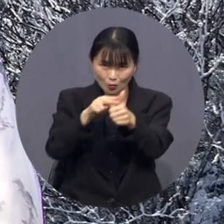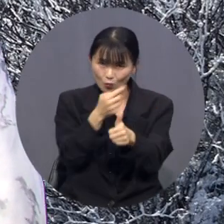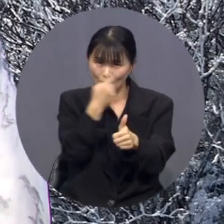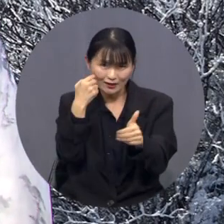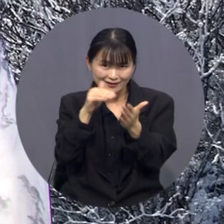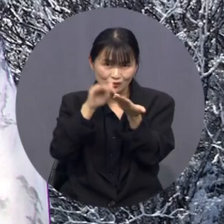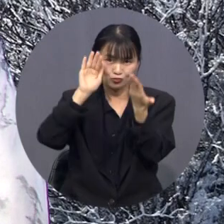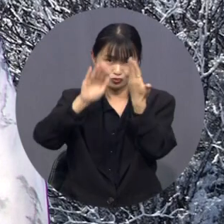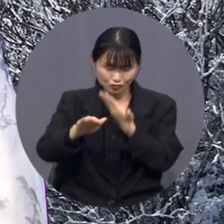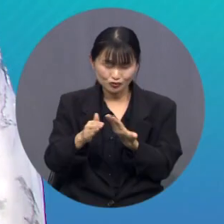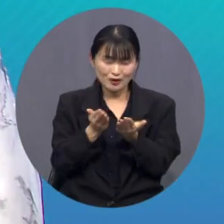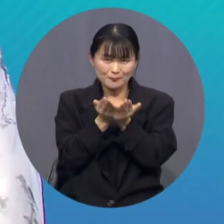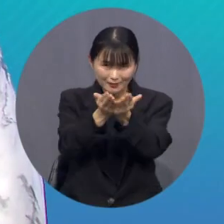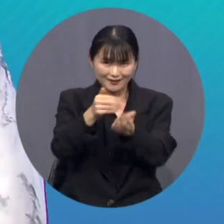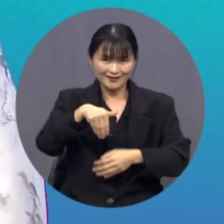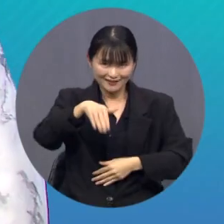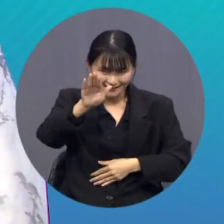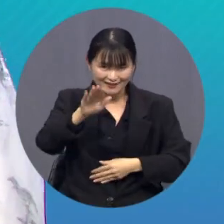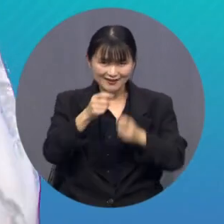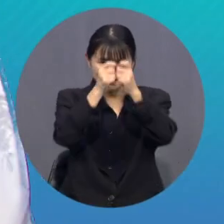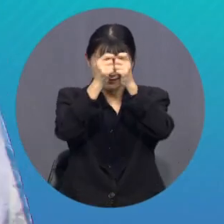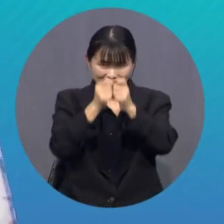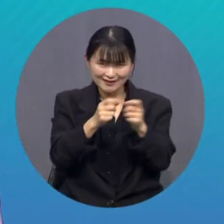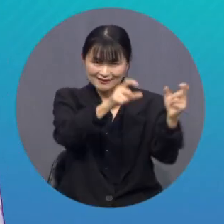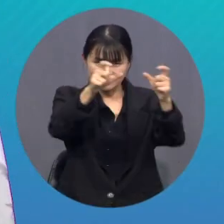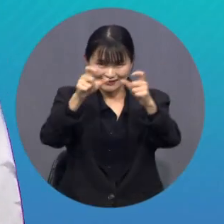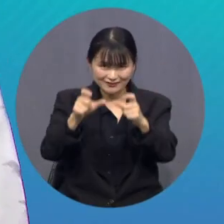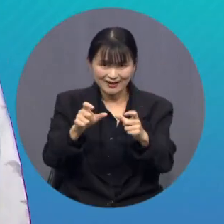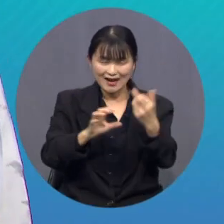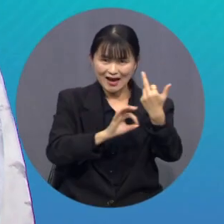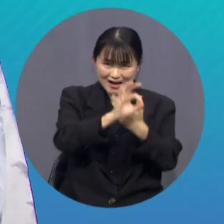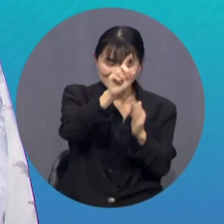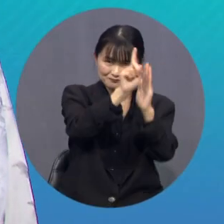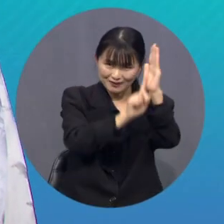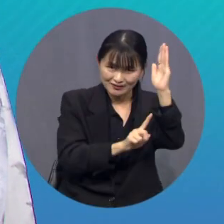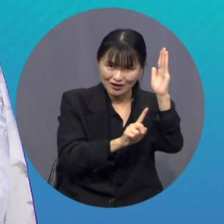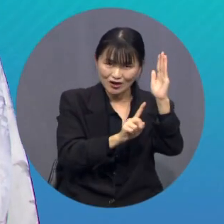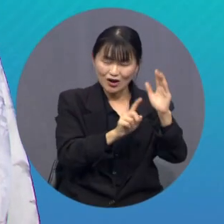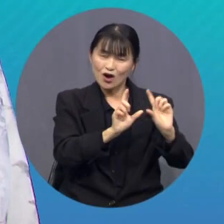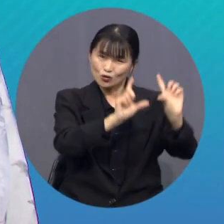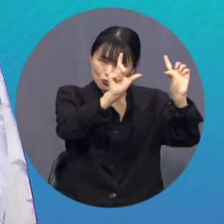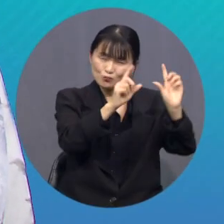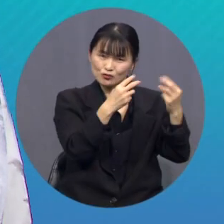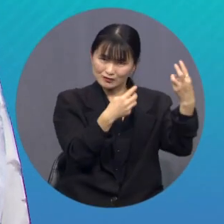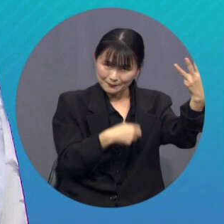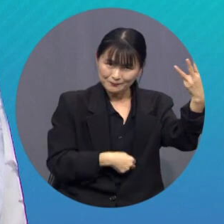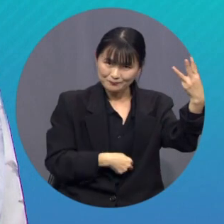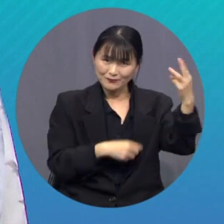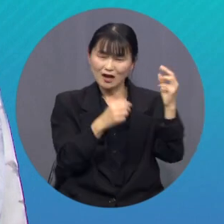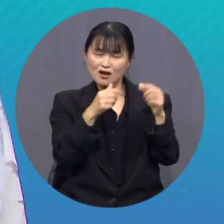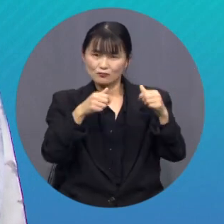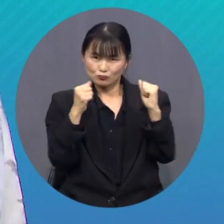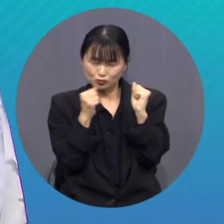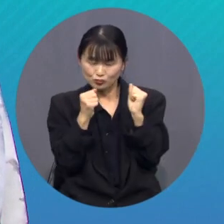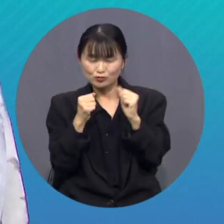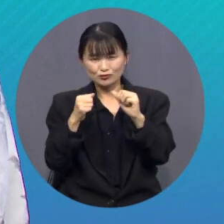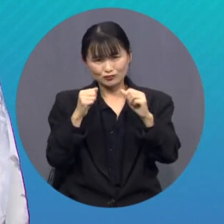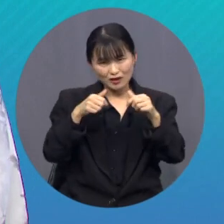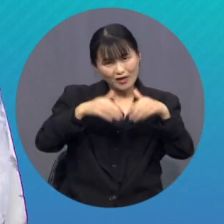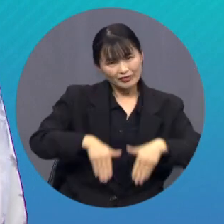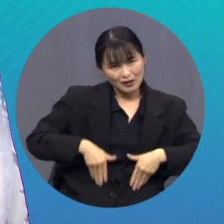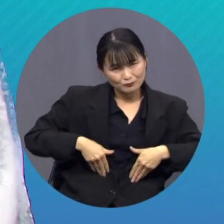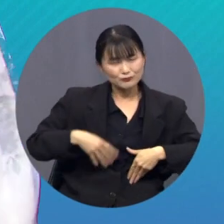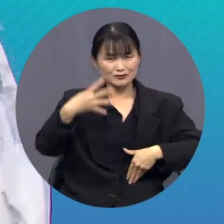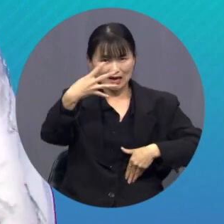확인하시기 바랍니다 자세한 내일 지역별 기운입니다 아침 최저 기온은 동부 지역 3도 북부와 서부 지역 5도 남부